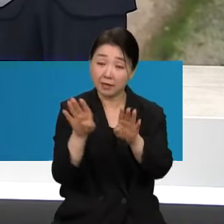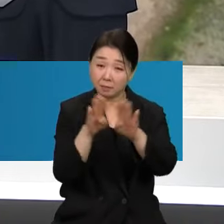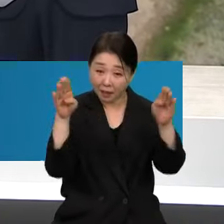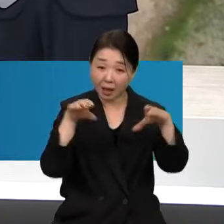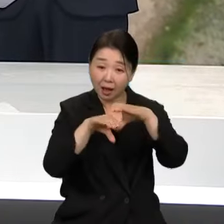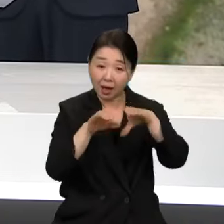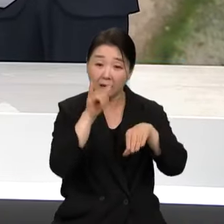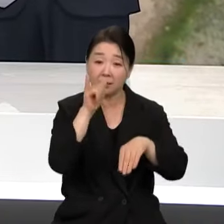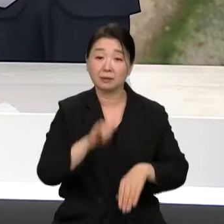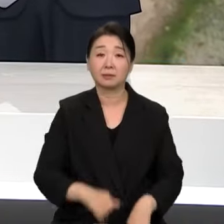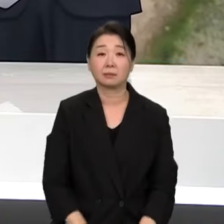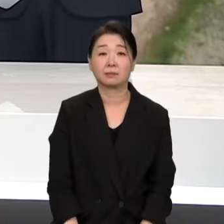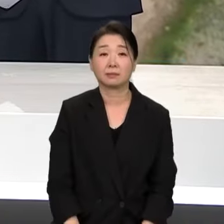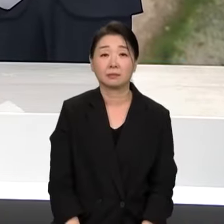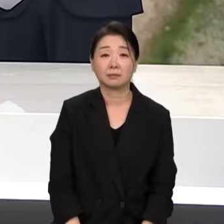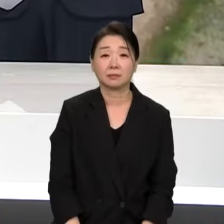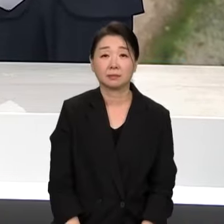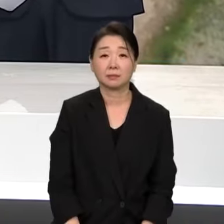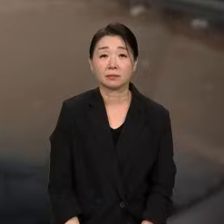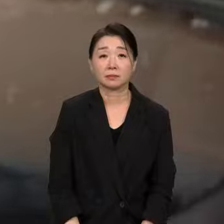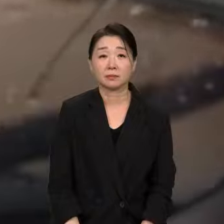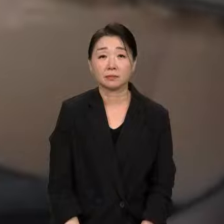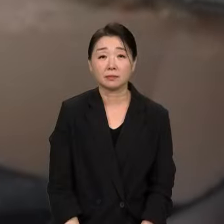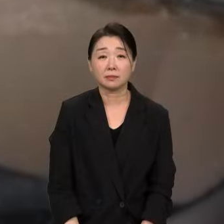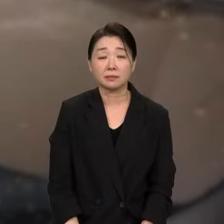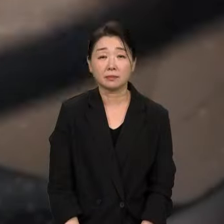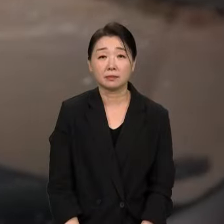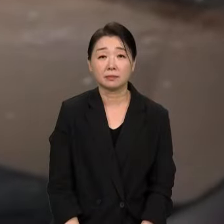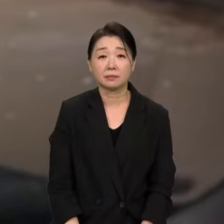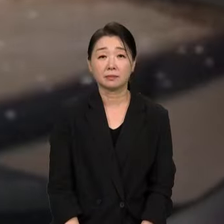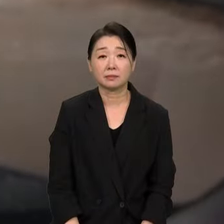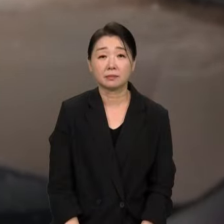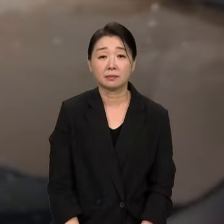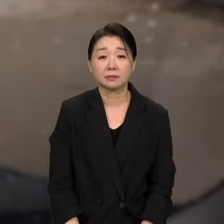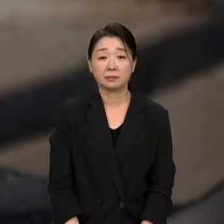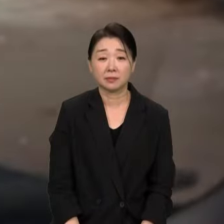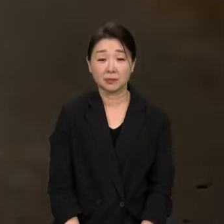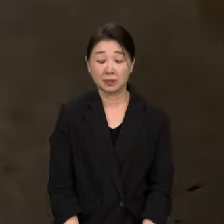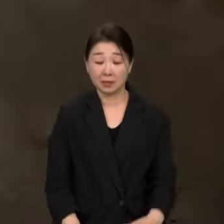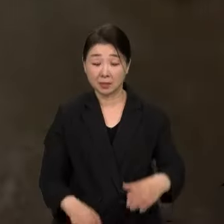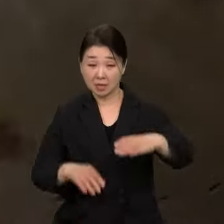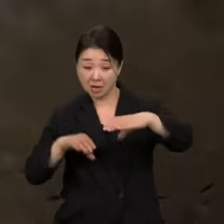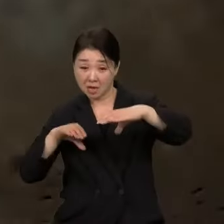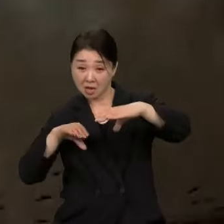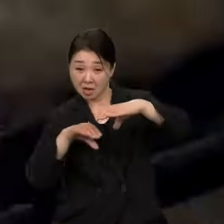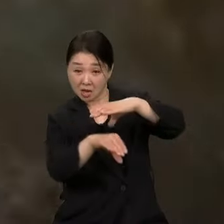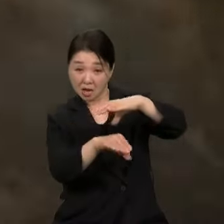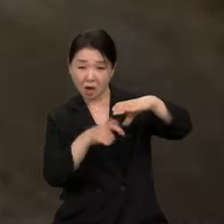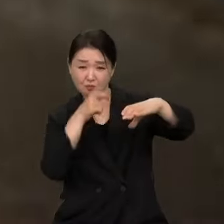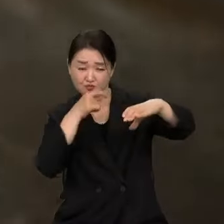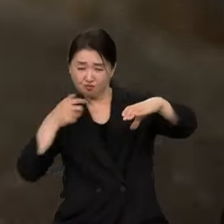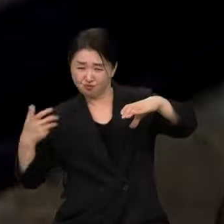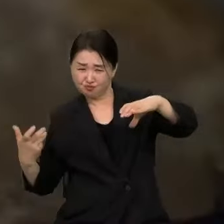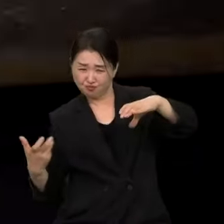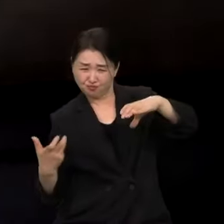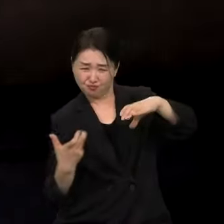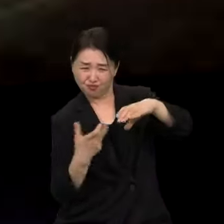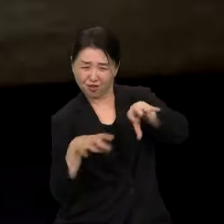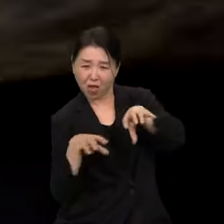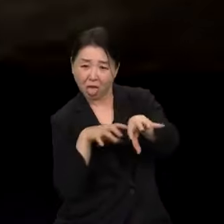정영제 기자가 의지했습니다 지하차도에 물이 밀려들고 차들은